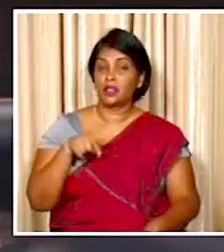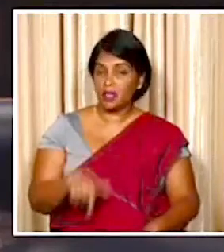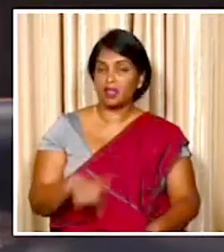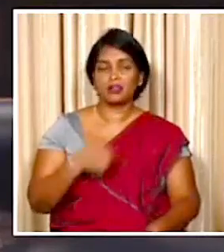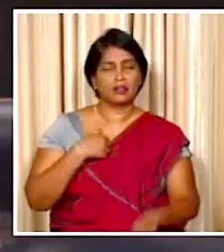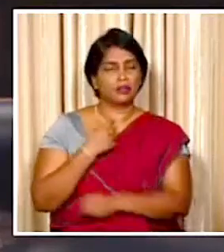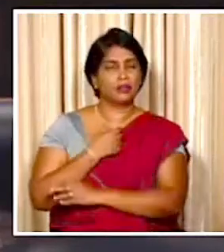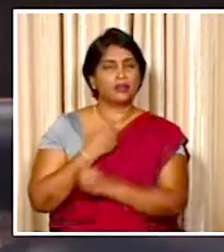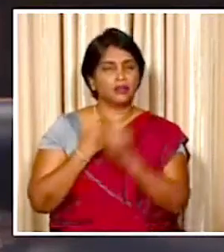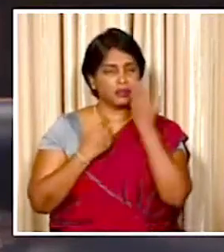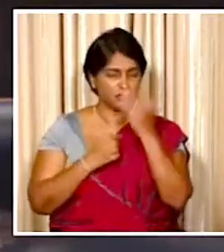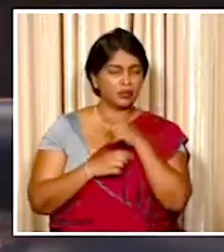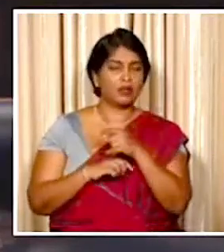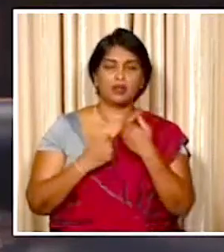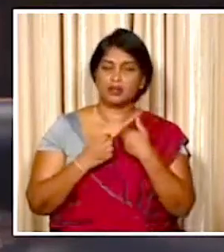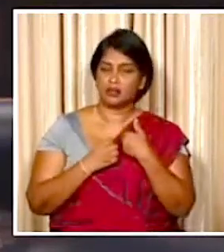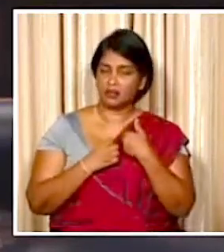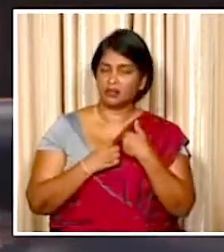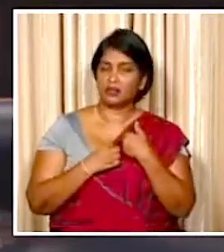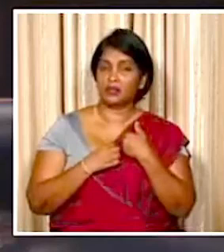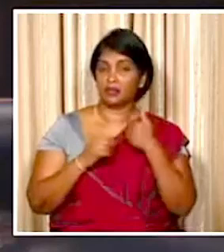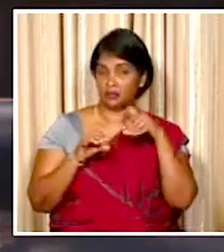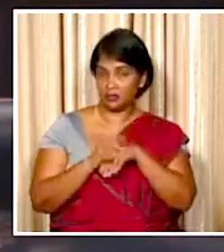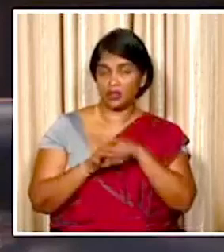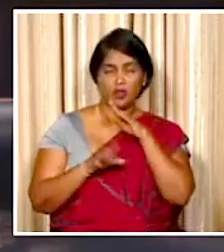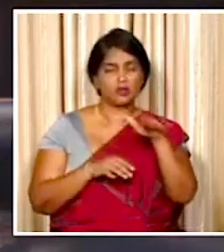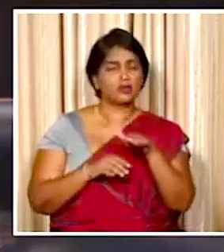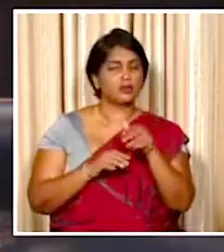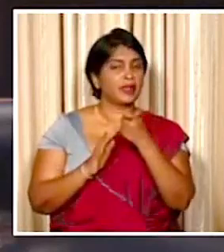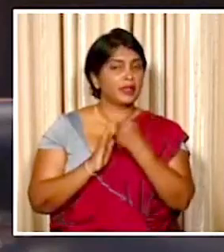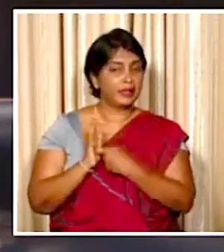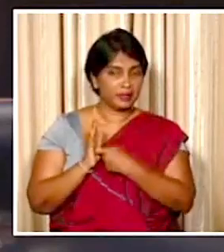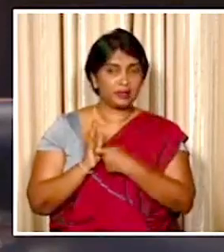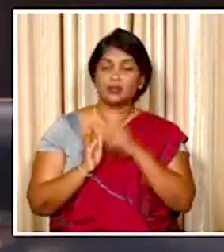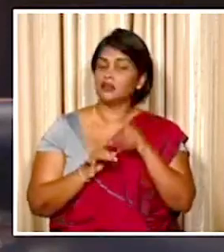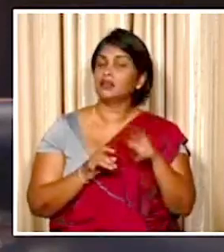दिन विधियट अपे थिबियुत समाज सामुती नतरी